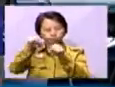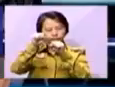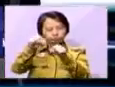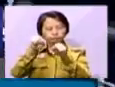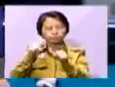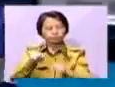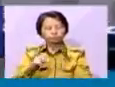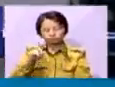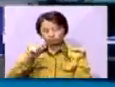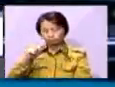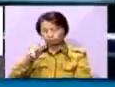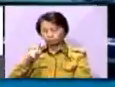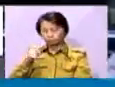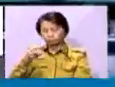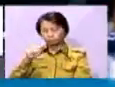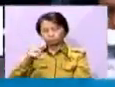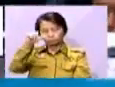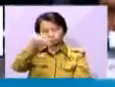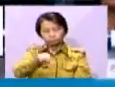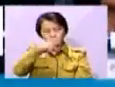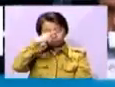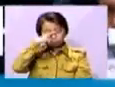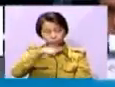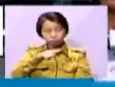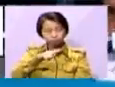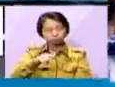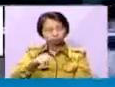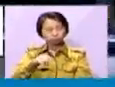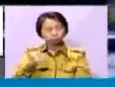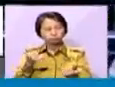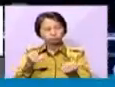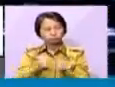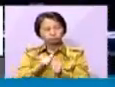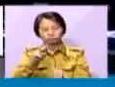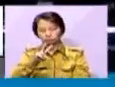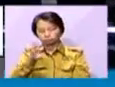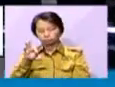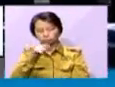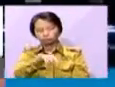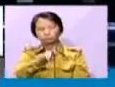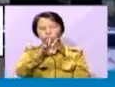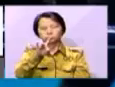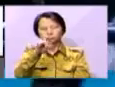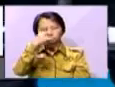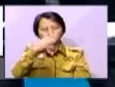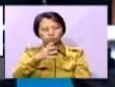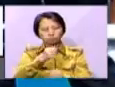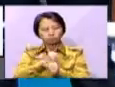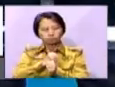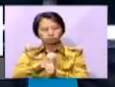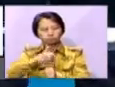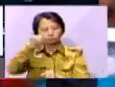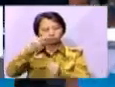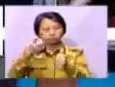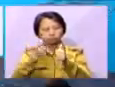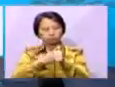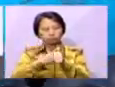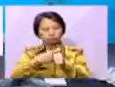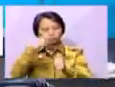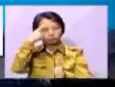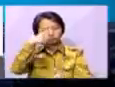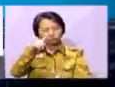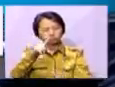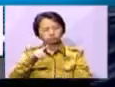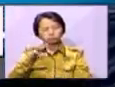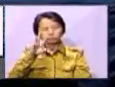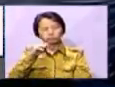Ain Kamarudin menewaskan pencabar dari Thailand, Tatchanata Nongpon 29-28 untuk mengesahkan kilauan emas pertama bagi skuad